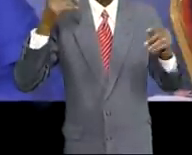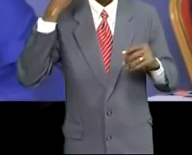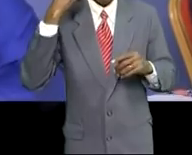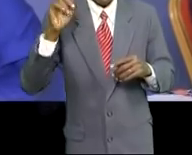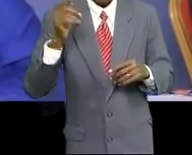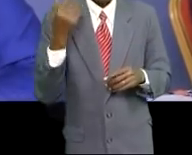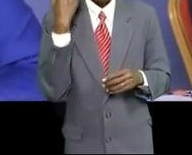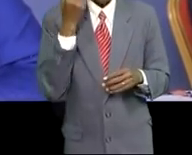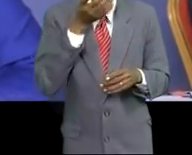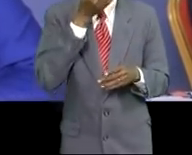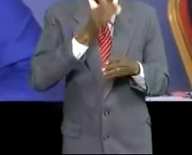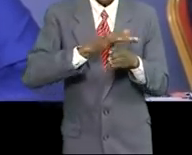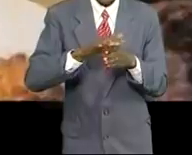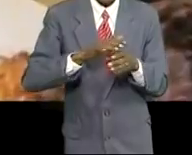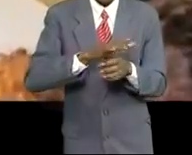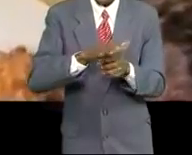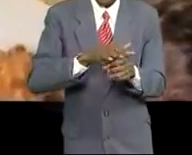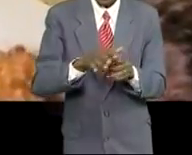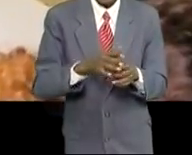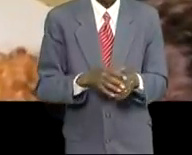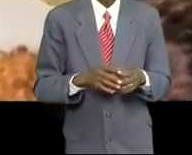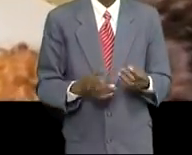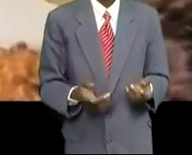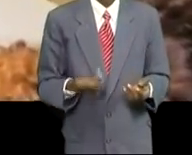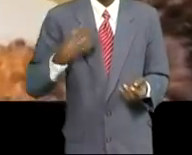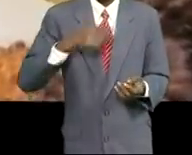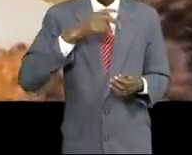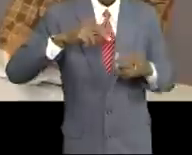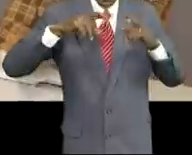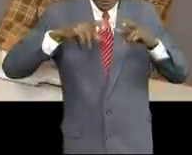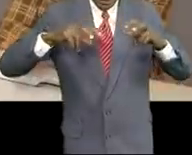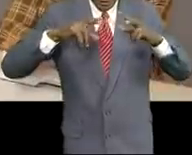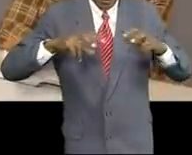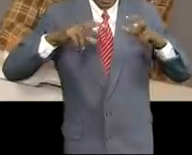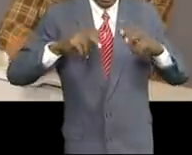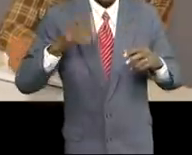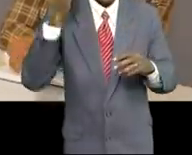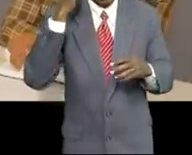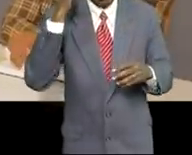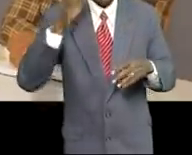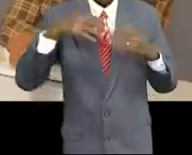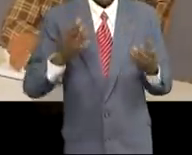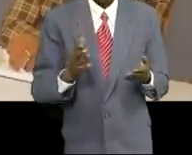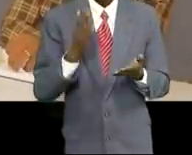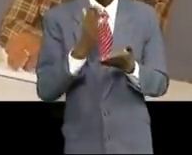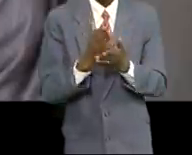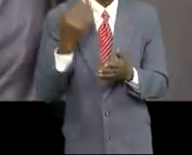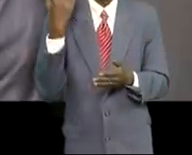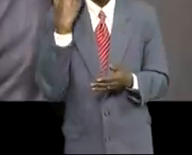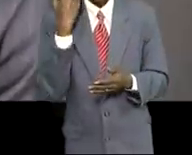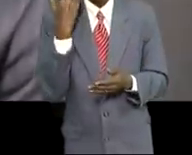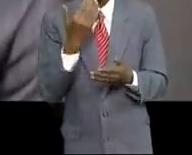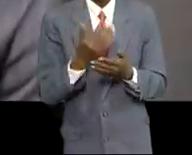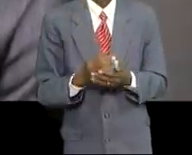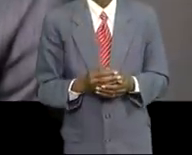Delta, très infectieux et très mortel. Et puis, le révérend pasteur Milenge, secrétaire du syndicat et deuxième vice-président de l'église